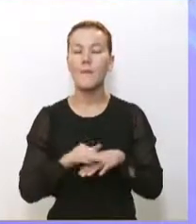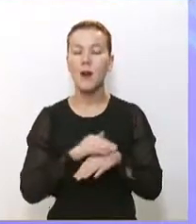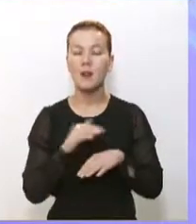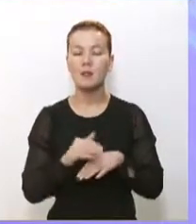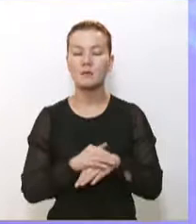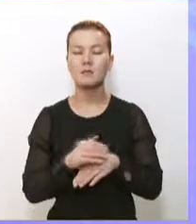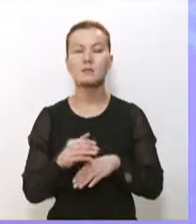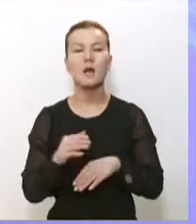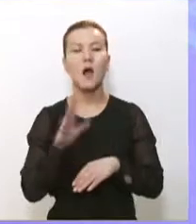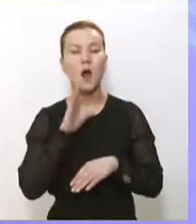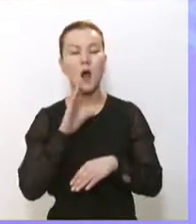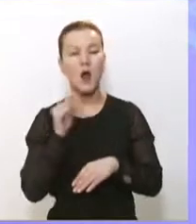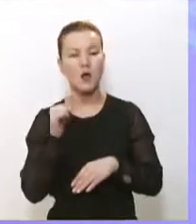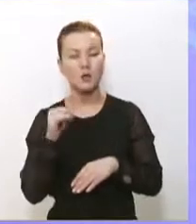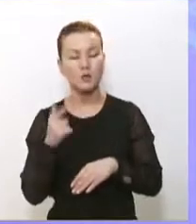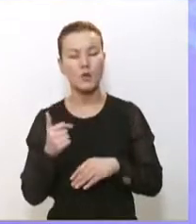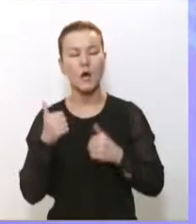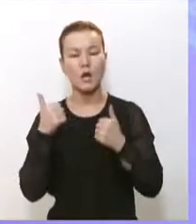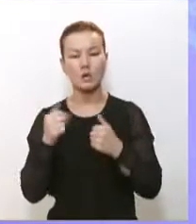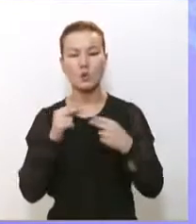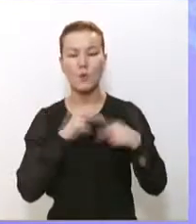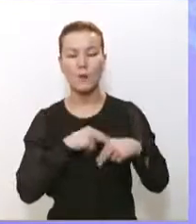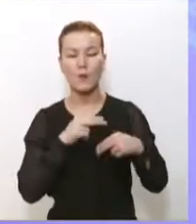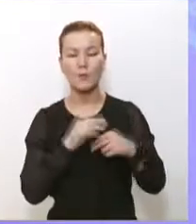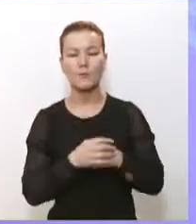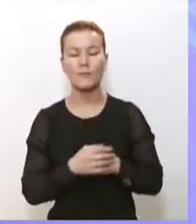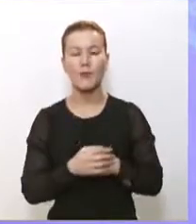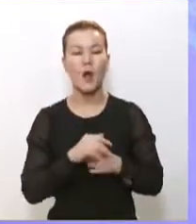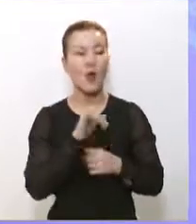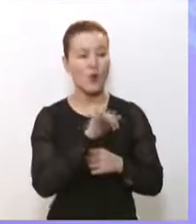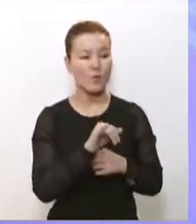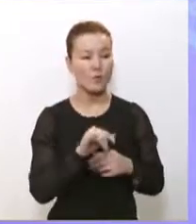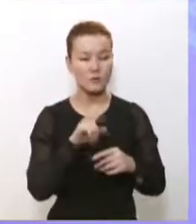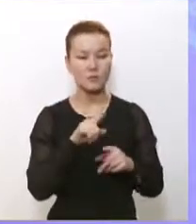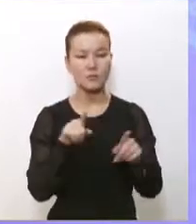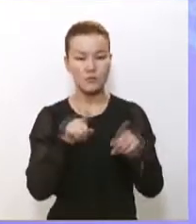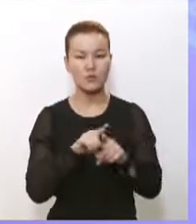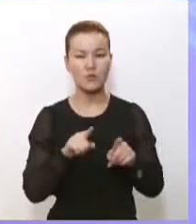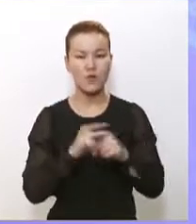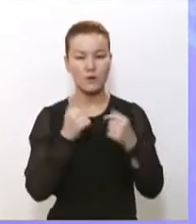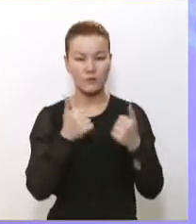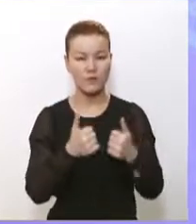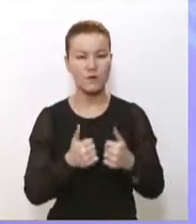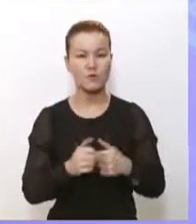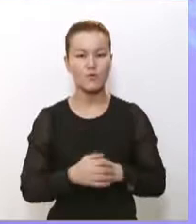Молодец, Айгуль. Хорошо поработала. А у вас тоже все хорошо?